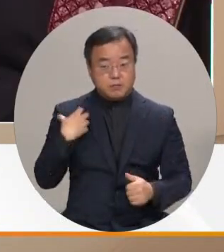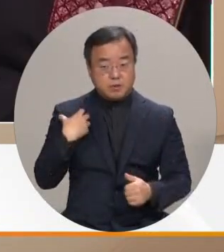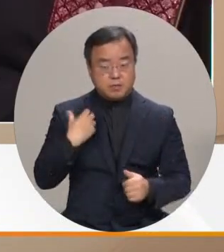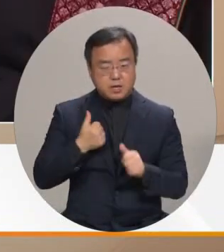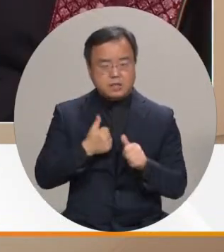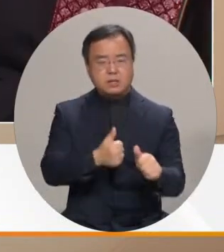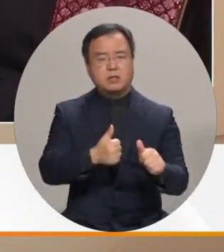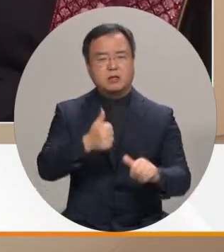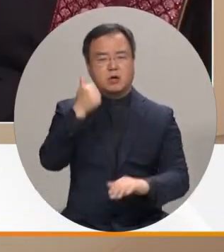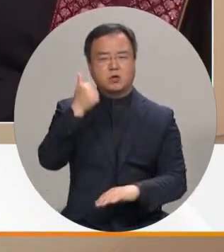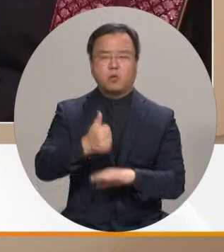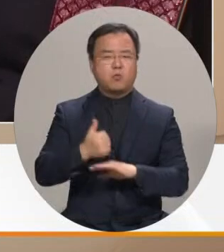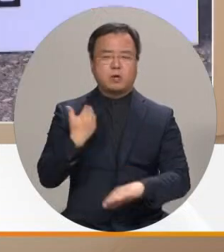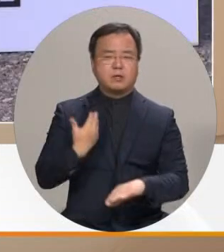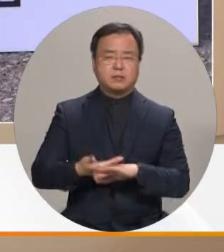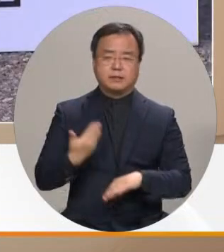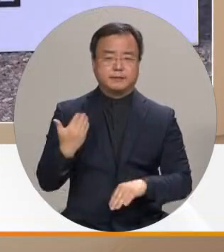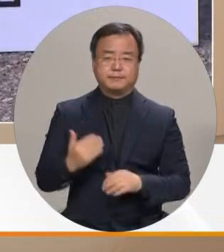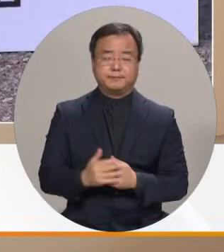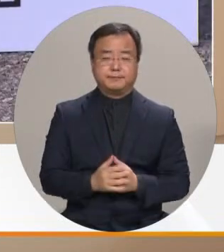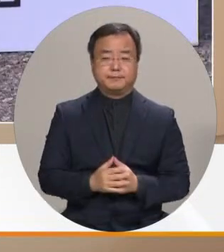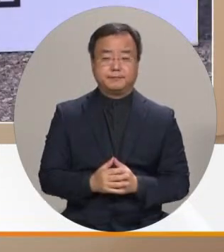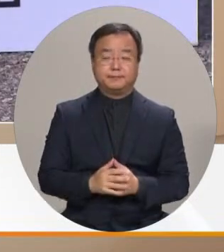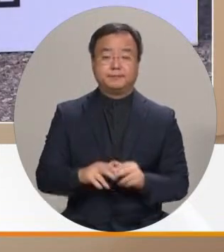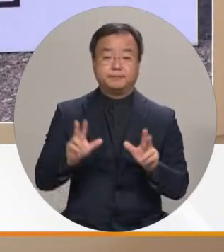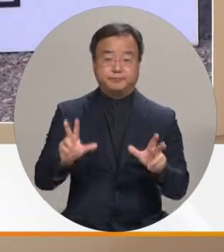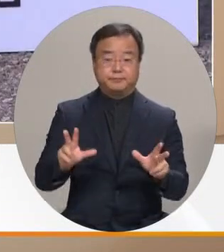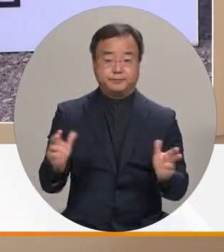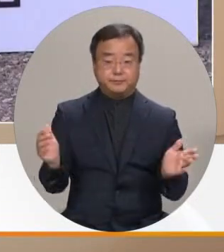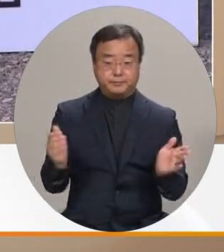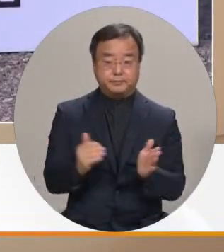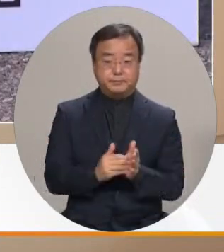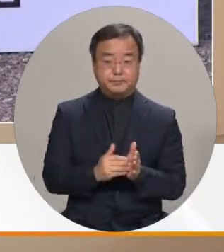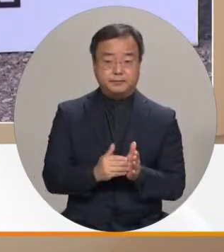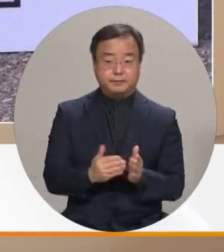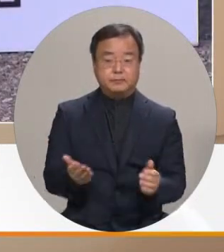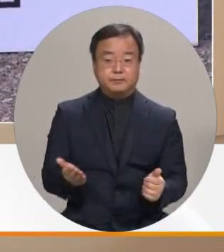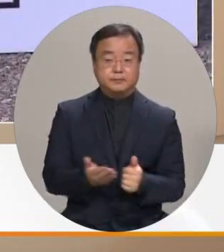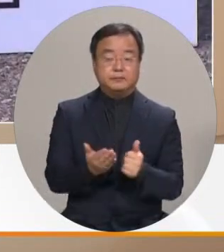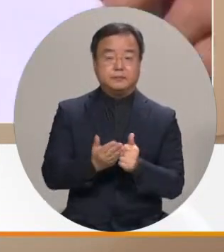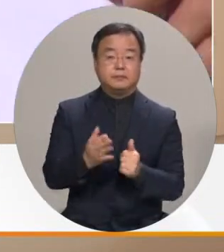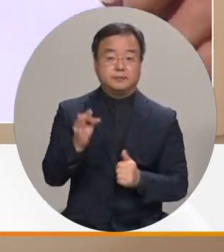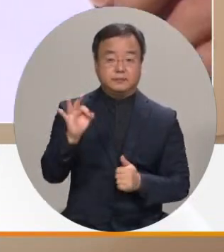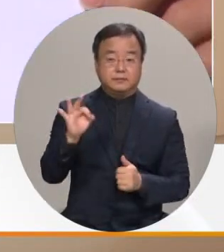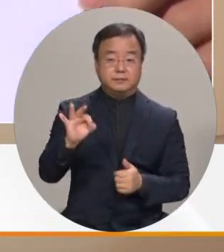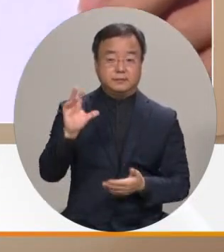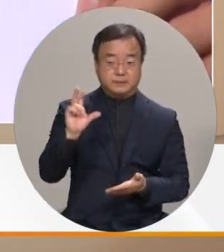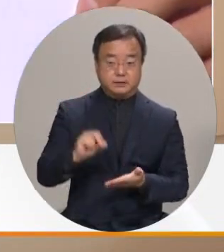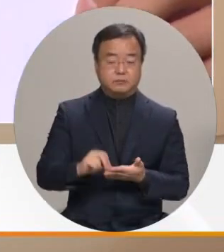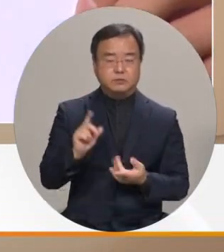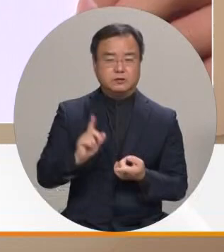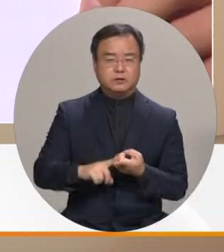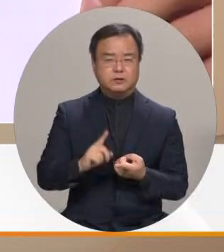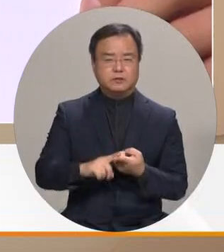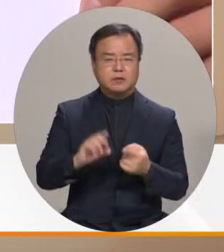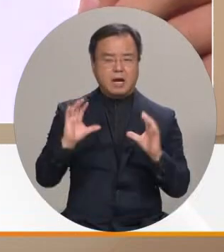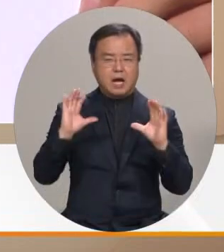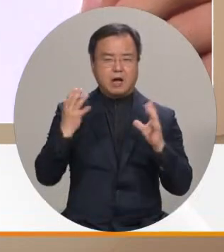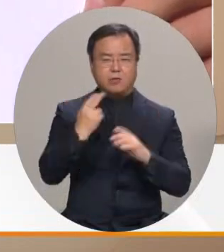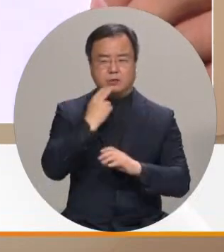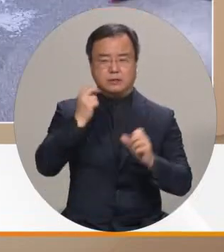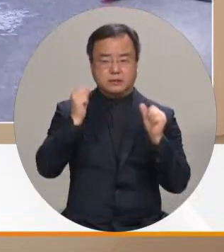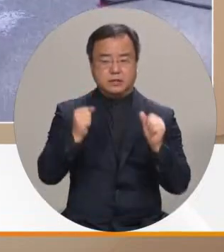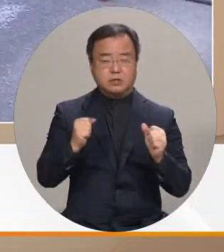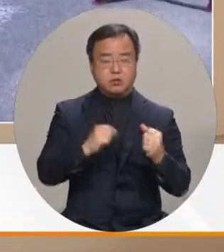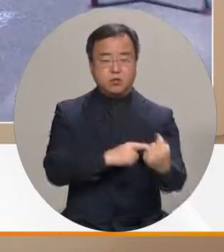판결이 달라질 수밖에 없는 겁니다 근데 현재까지는 양육비 문제를 갖다가 아동의 생존권